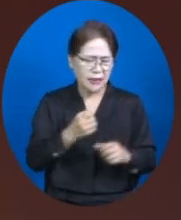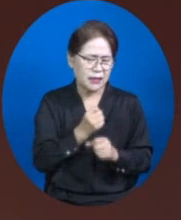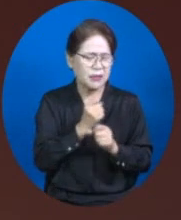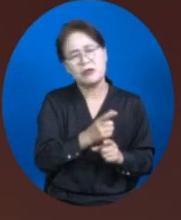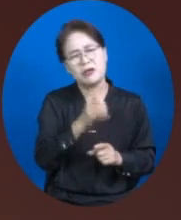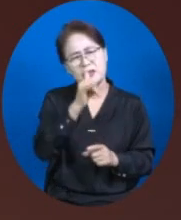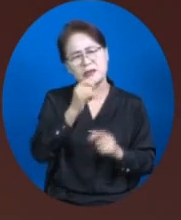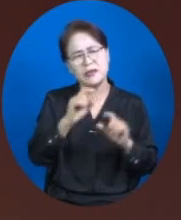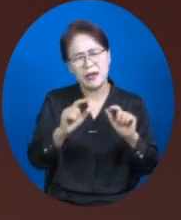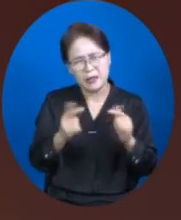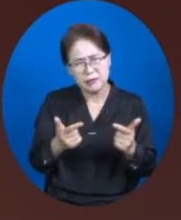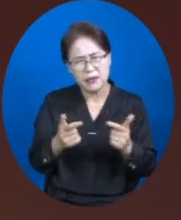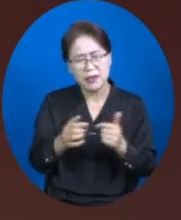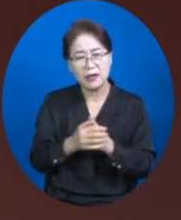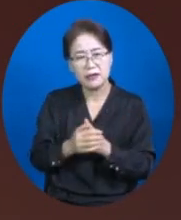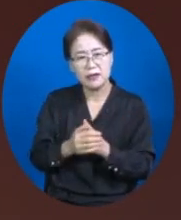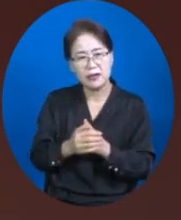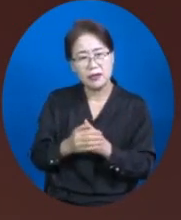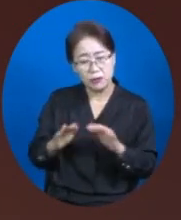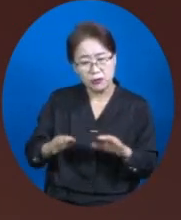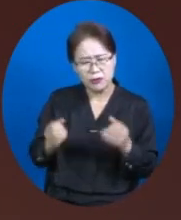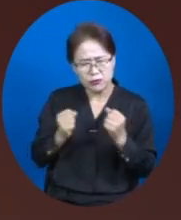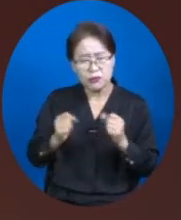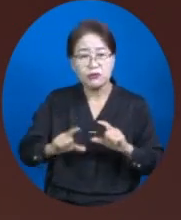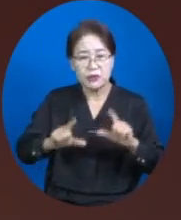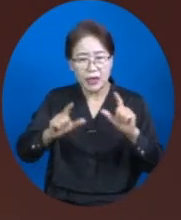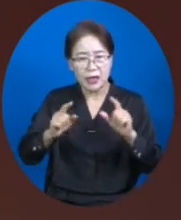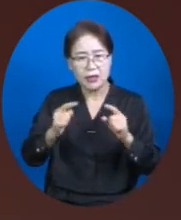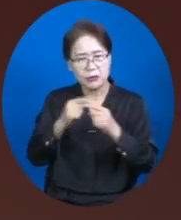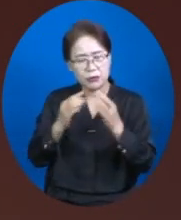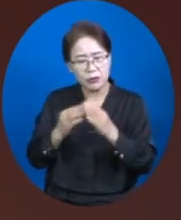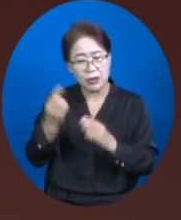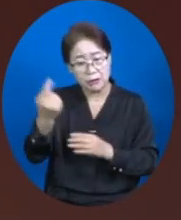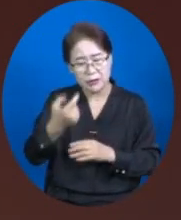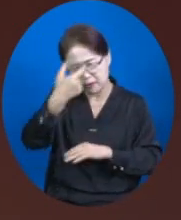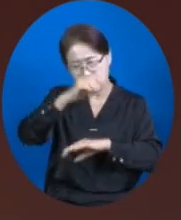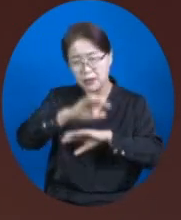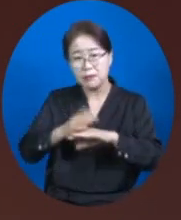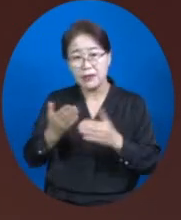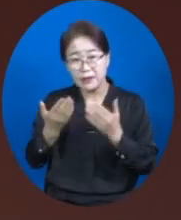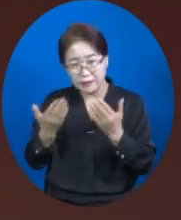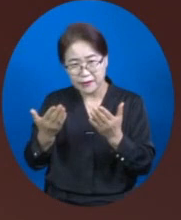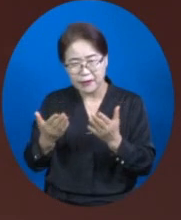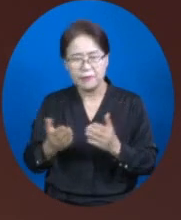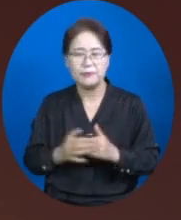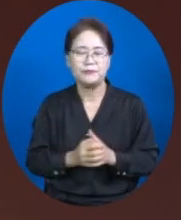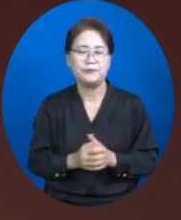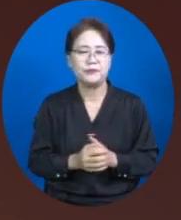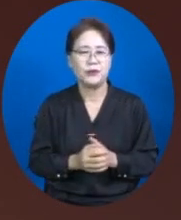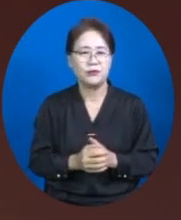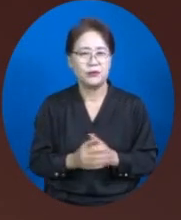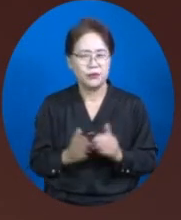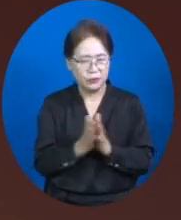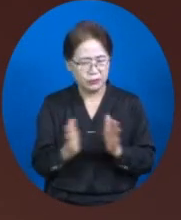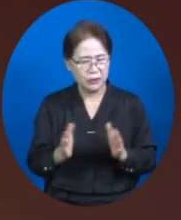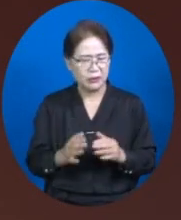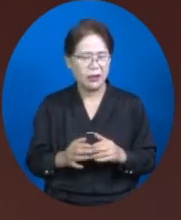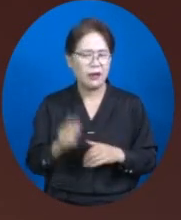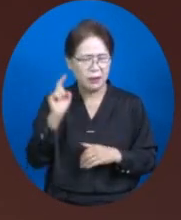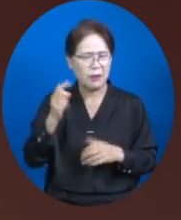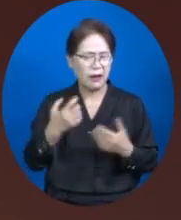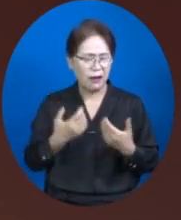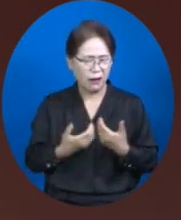우리가이 추운 날에 정말이 하나님의 전에 나와서 예배를 드리잖아요 아마 여러분 오늘 출발할 때 갈등이 했을까요